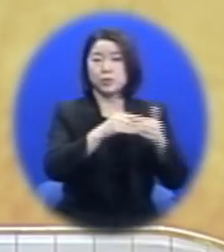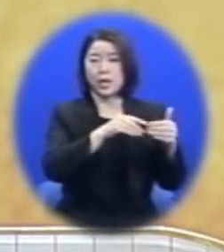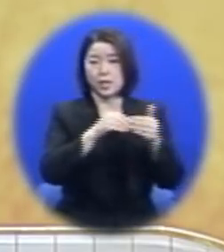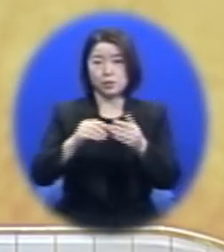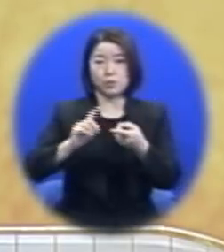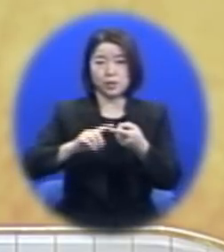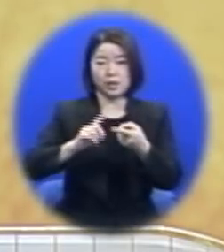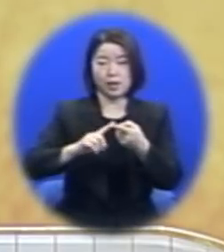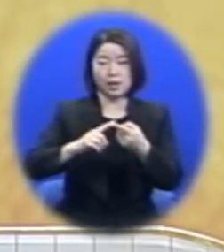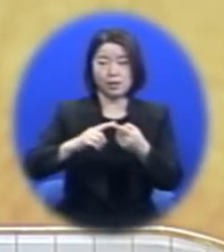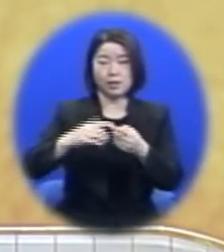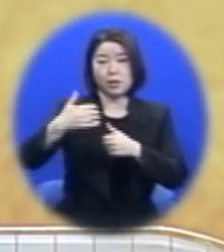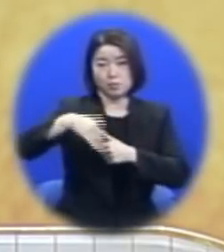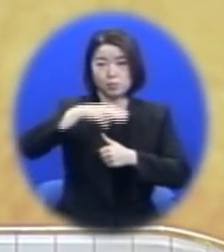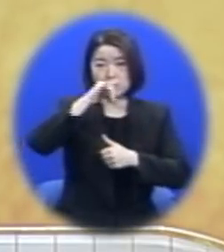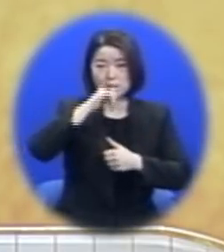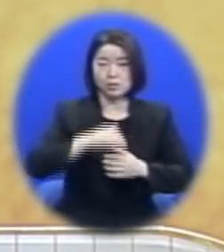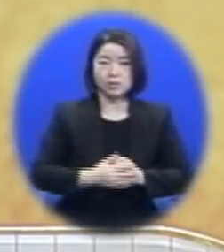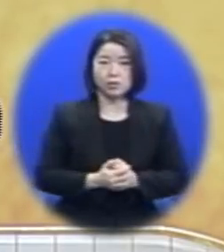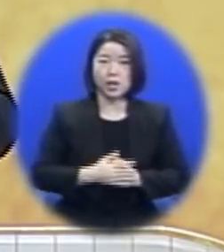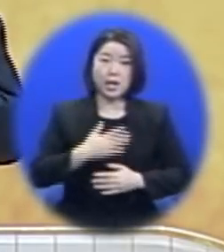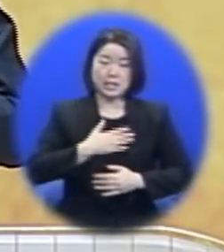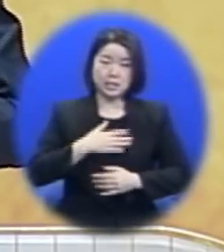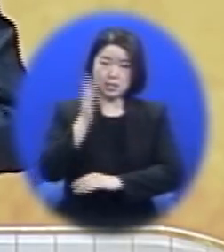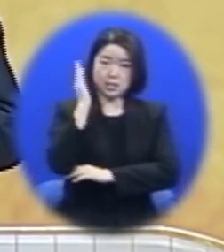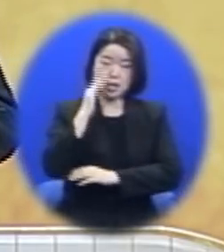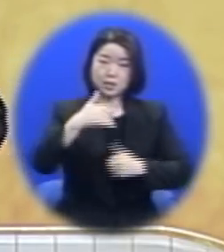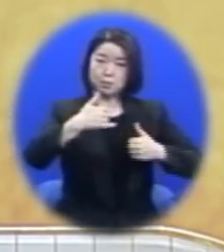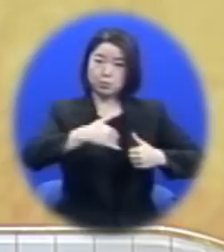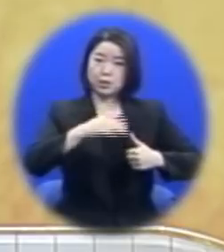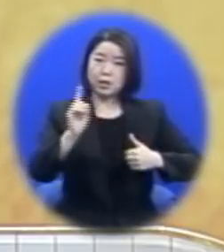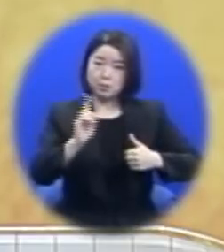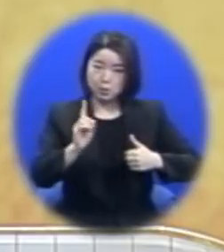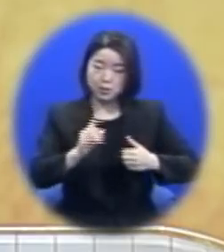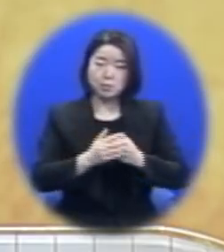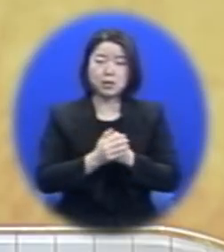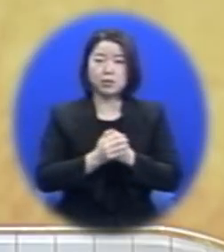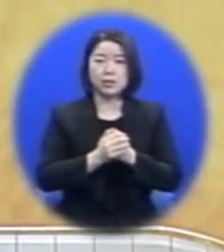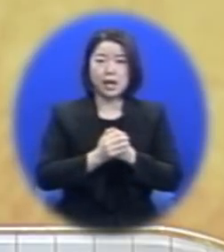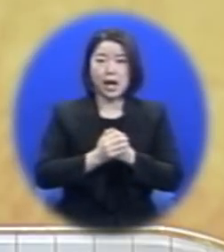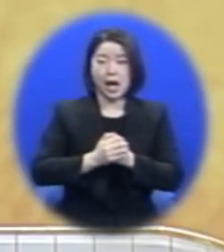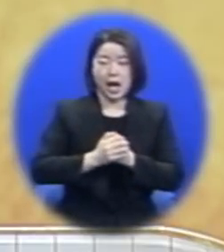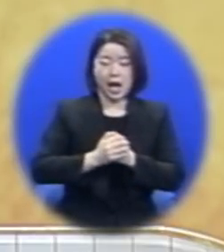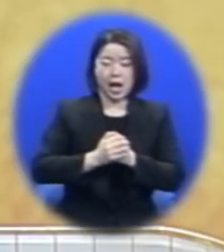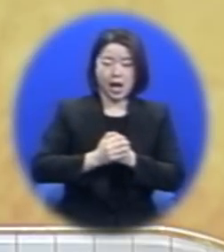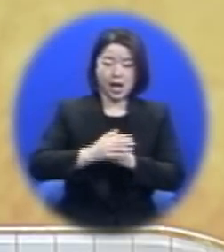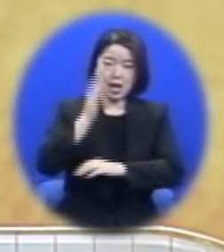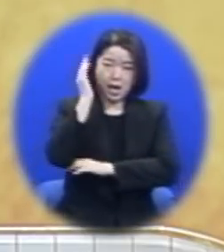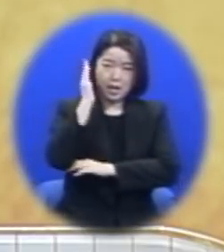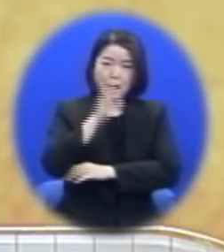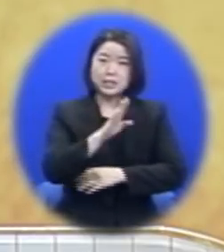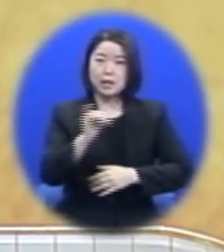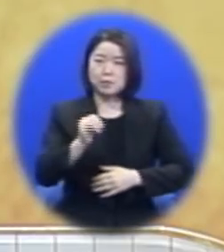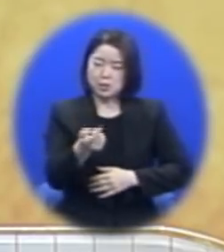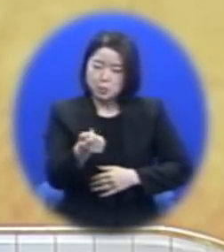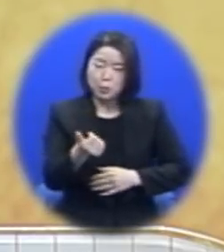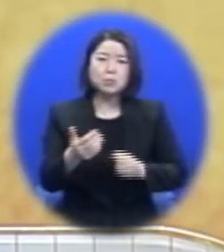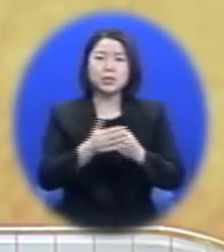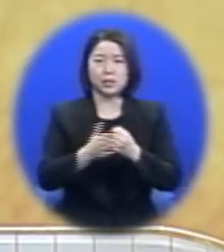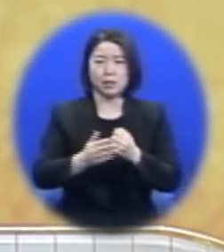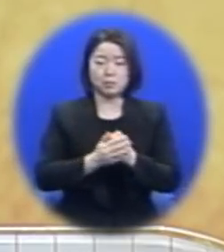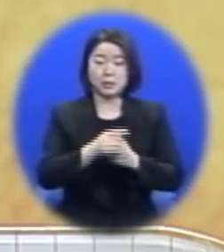대한 요청이었습니다. 저를 강사로 요청한 것은 순전히 강사비가 적게 드는 것 때문이었습니다.